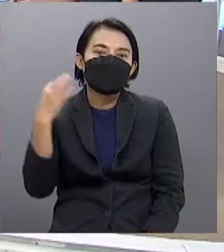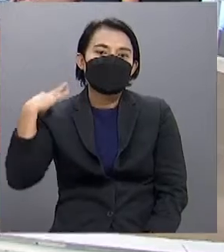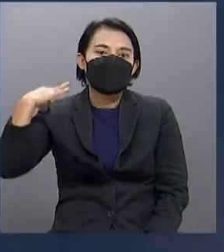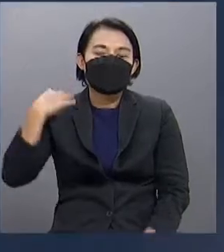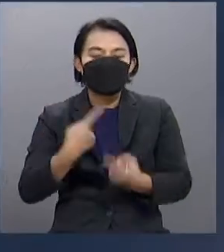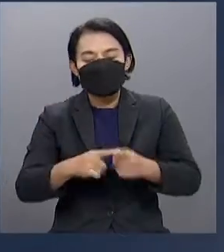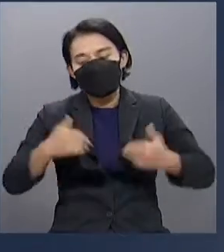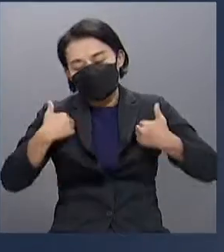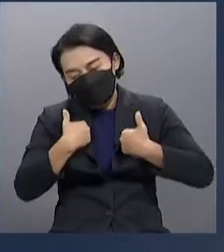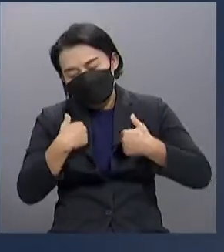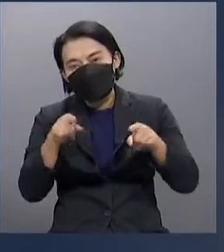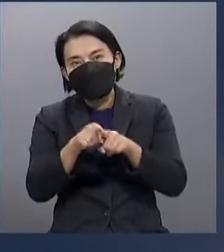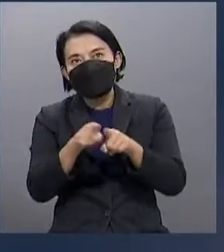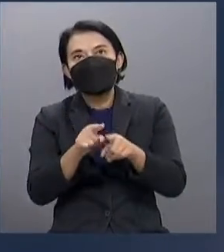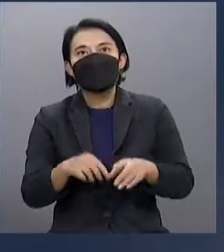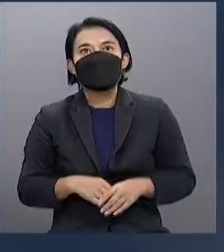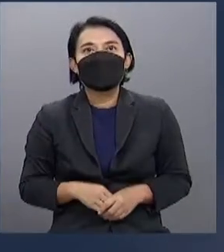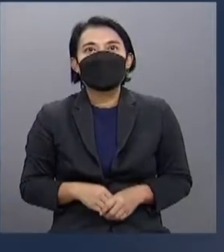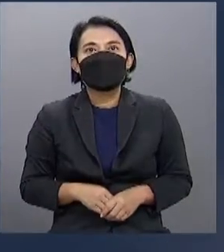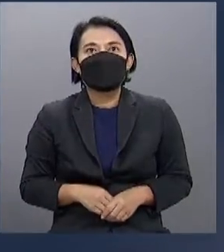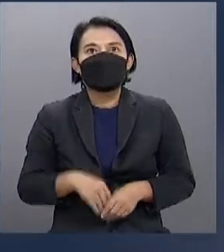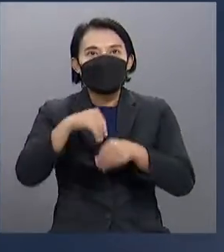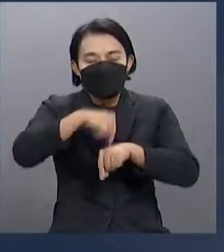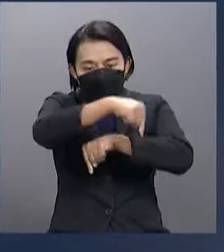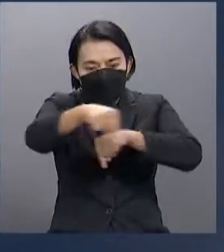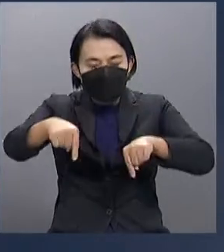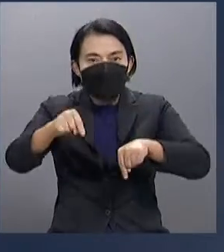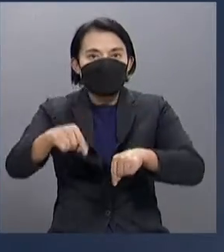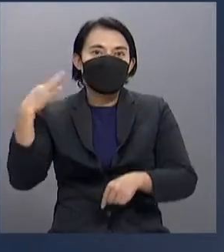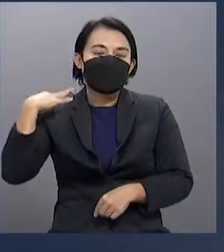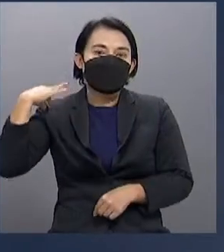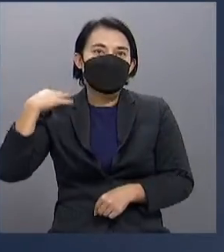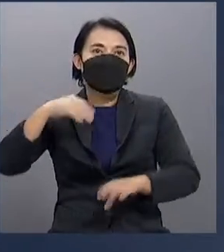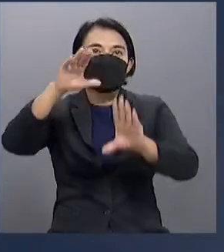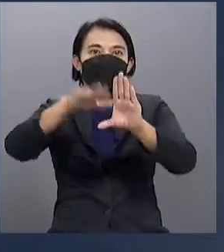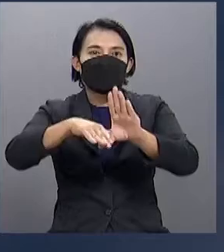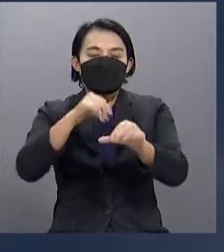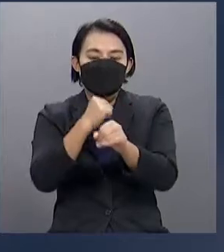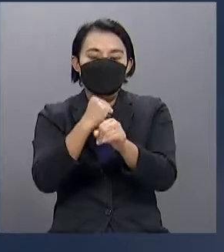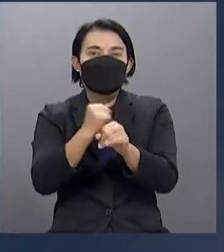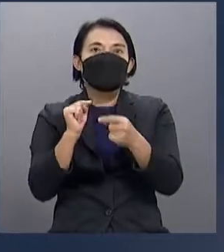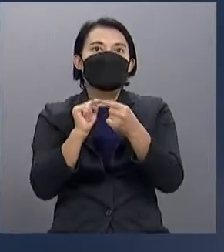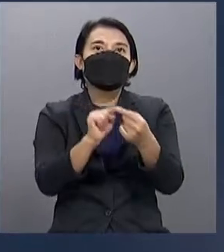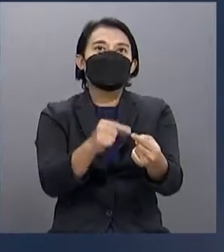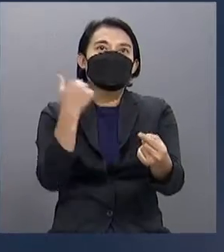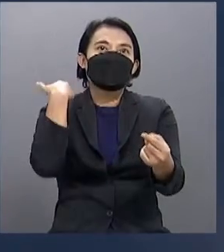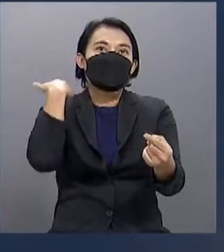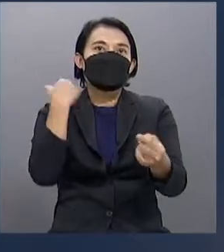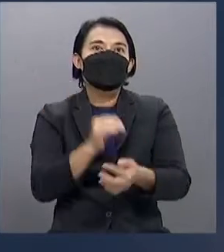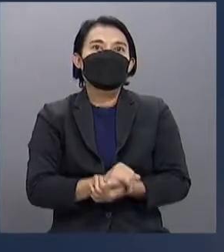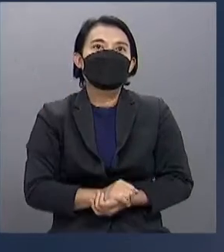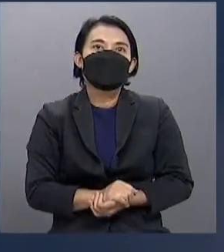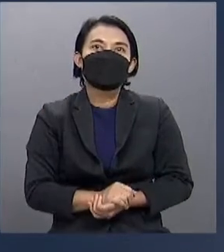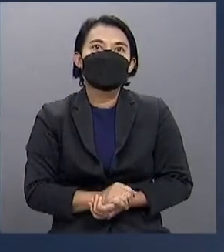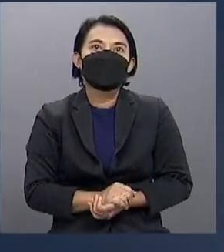ตอนนี้แต่ว่าในพื้นที่เขามีอาสาสมัครสมาคมเทาที่นี่เขาทำงานกันอย่างต่อเนื่องและยาวนานในพื้นที่ครับเมื่อเค้ามองใน